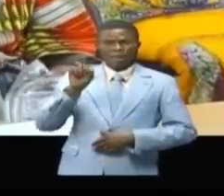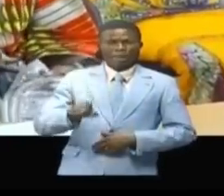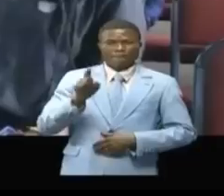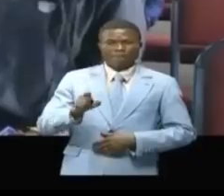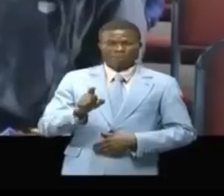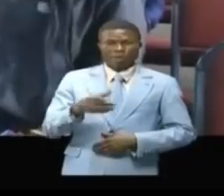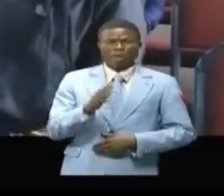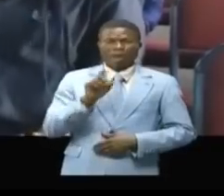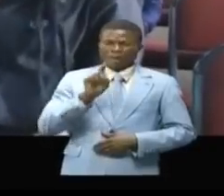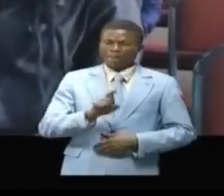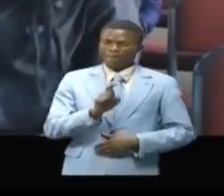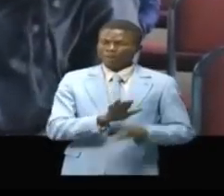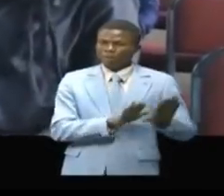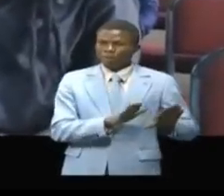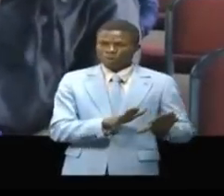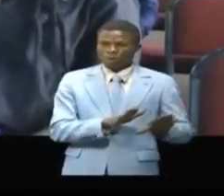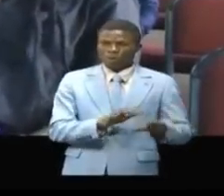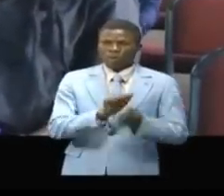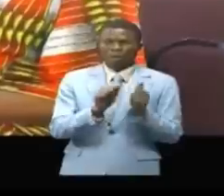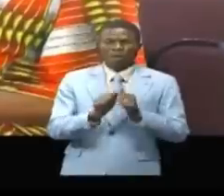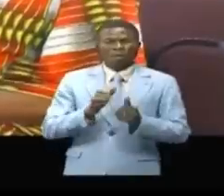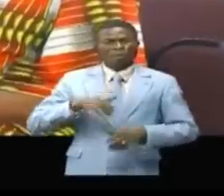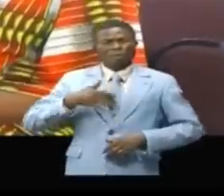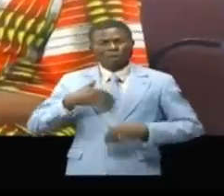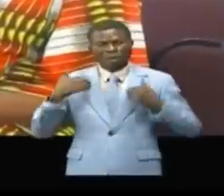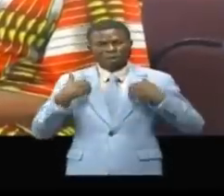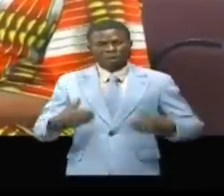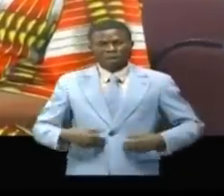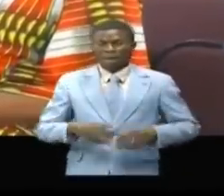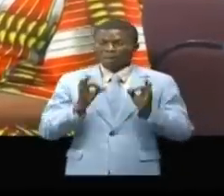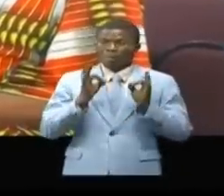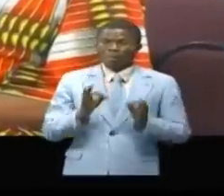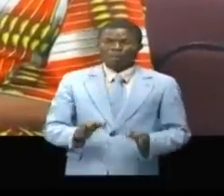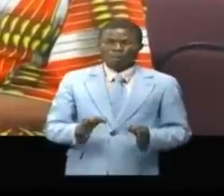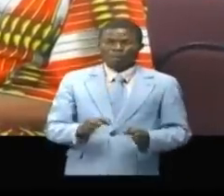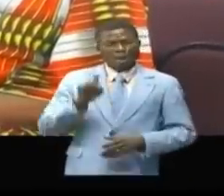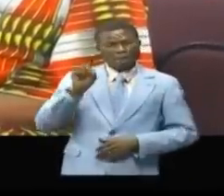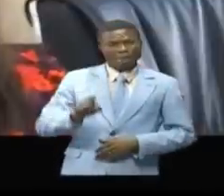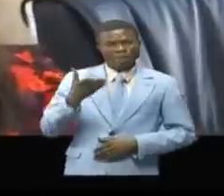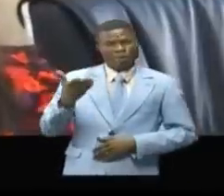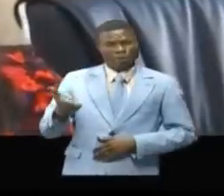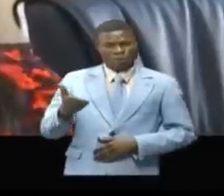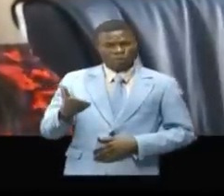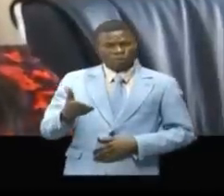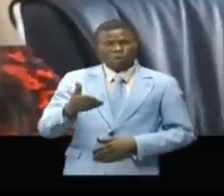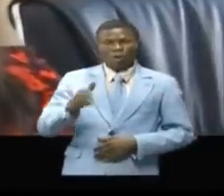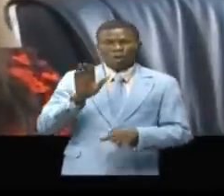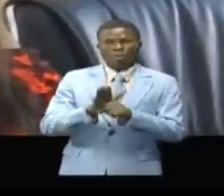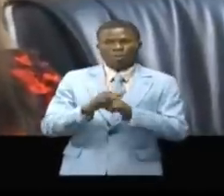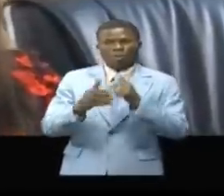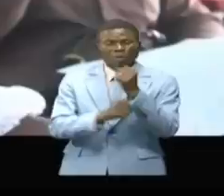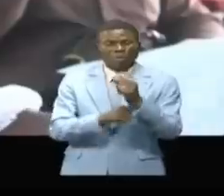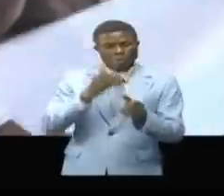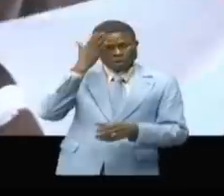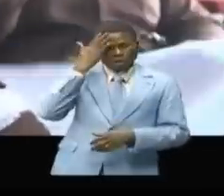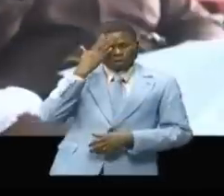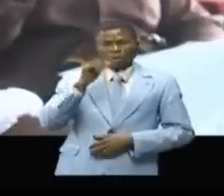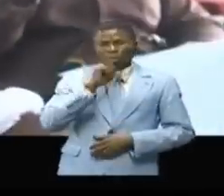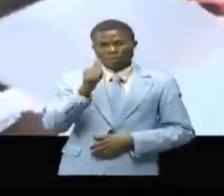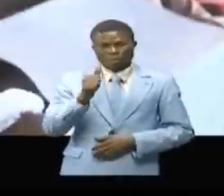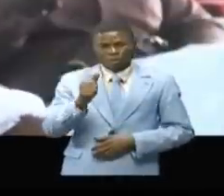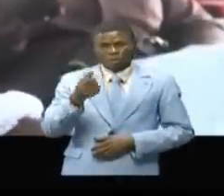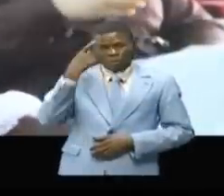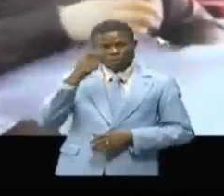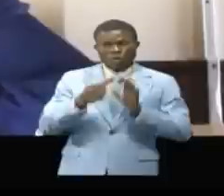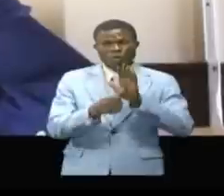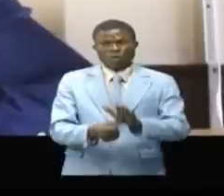des attentes en matière de vie affective sexuelle. Malheureusement, ces besoins sont ignorés de la communauté. Pour lever le